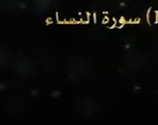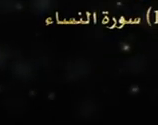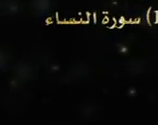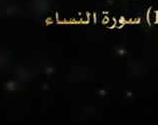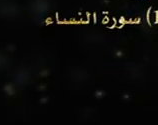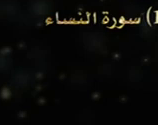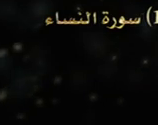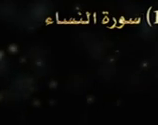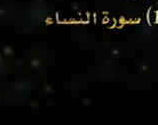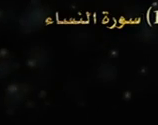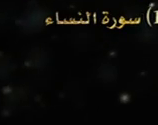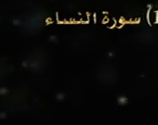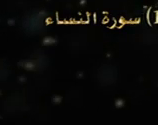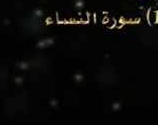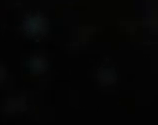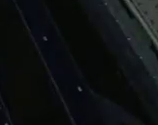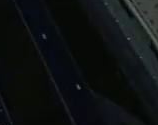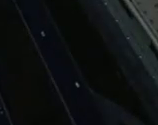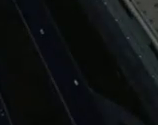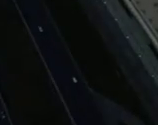صدق الله العظيم